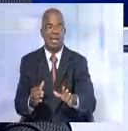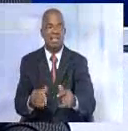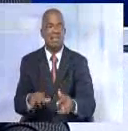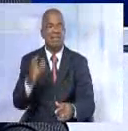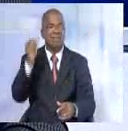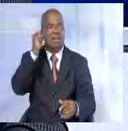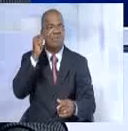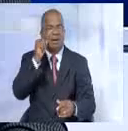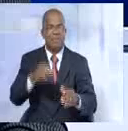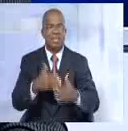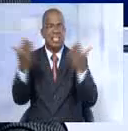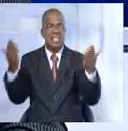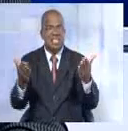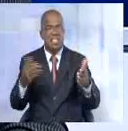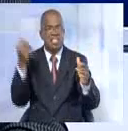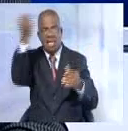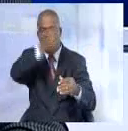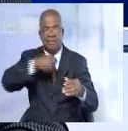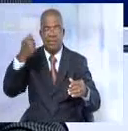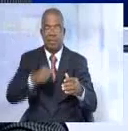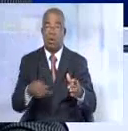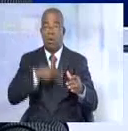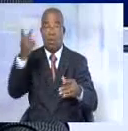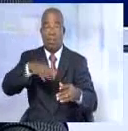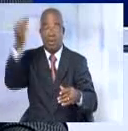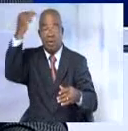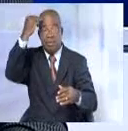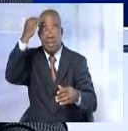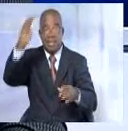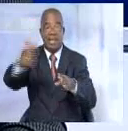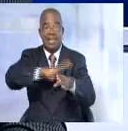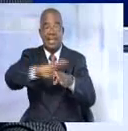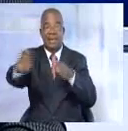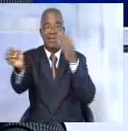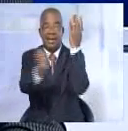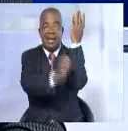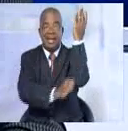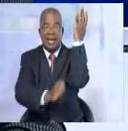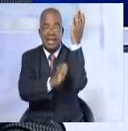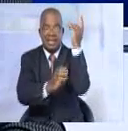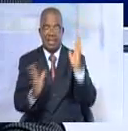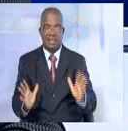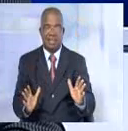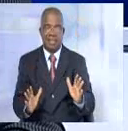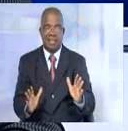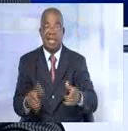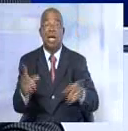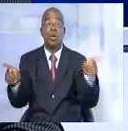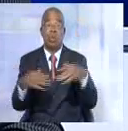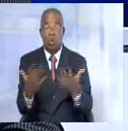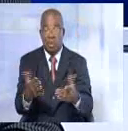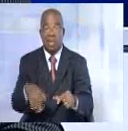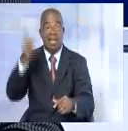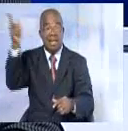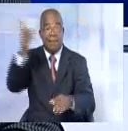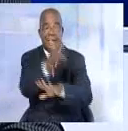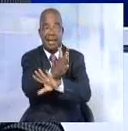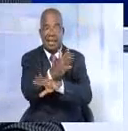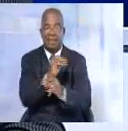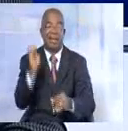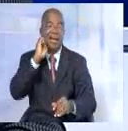CDU, ont remporté les élections législatives hier dimanche en Allemagne avec 41,5% des suffrages. Elle va